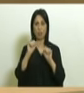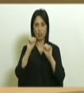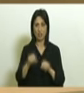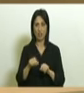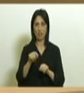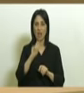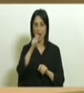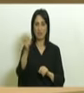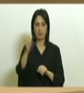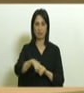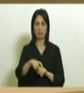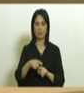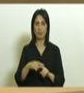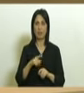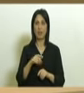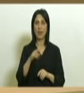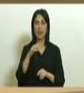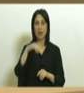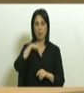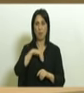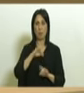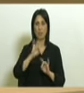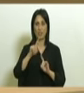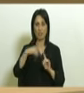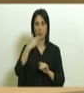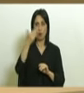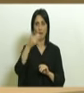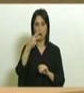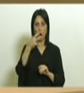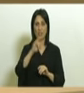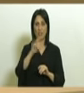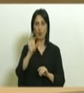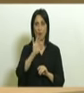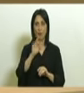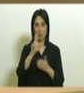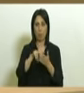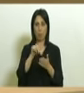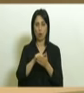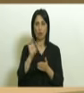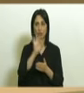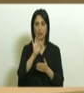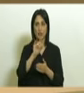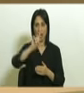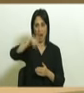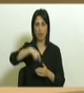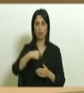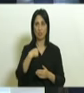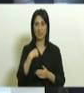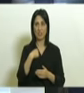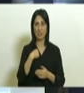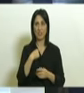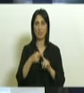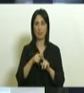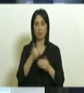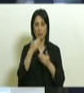რომ არ შემოუშვათ. რაც შეეხება მორალს, შემდეგ გამოსვლაში მოგახსენებთ 20 ივნისის სამბებზე, ბოდიშის მოხდას გაიძულებთ ჩვენთვის. და ისე მე